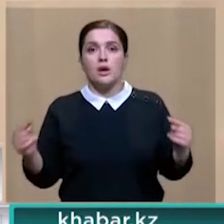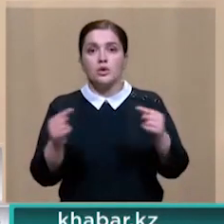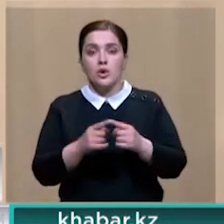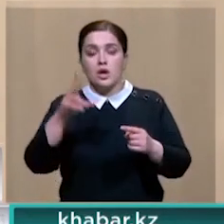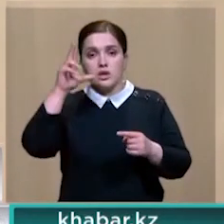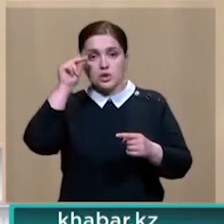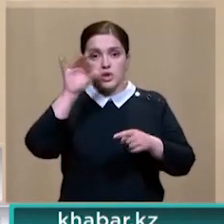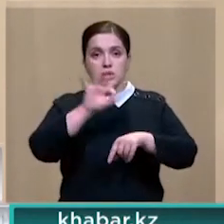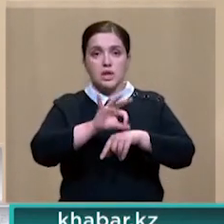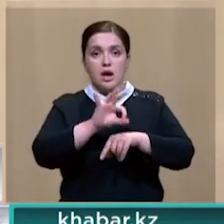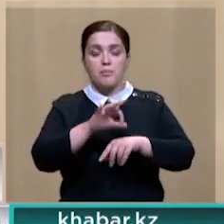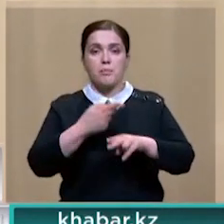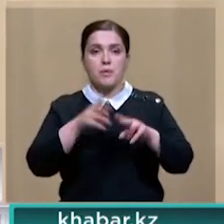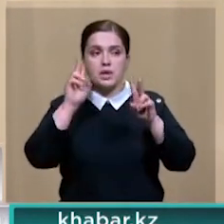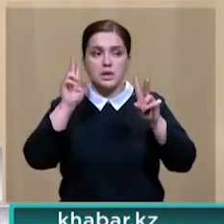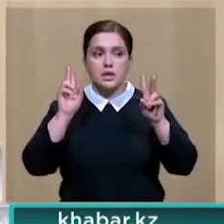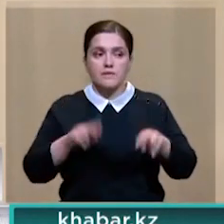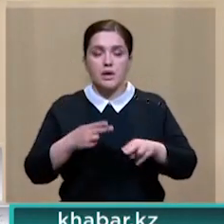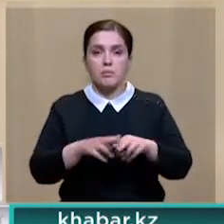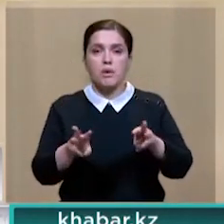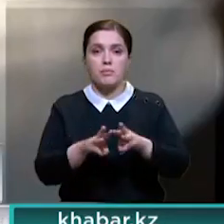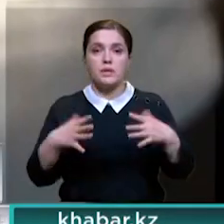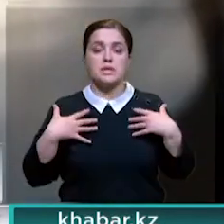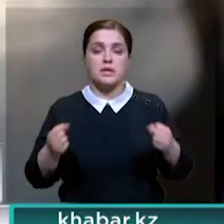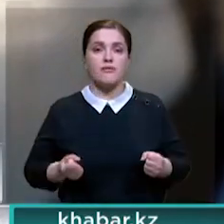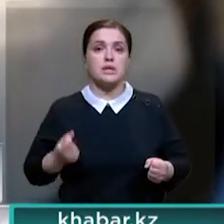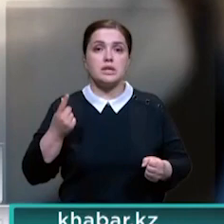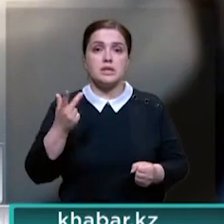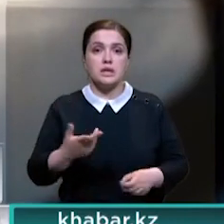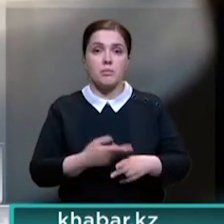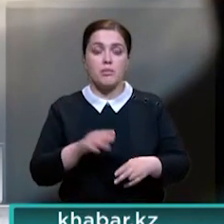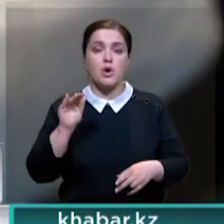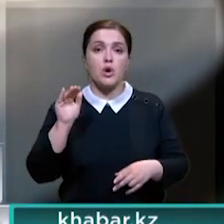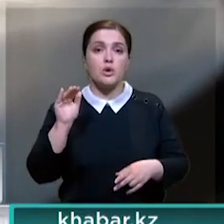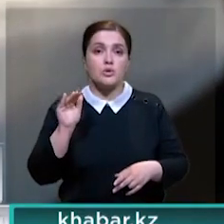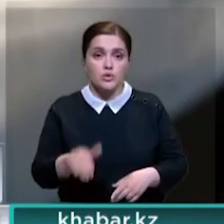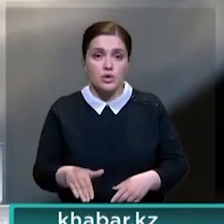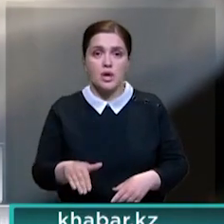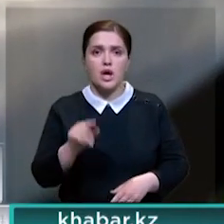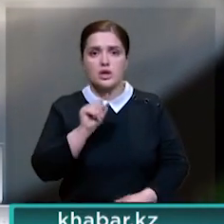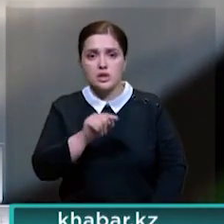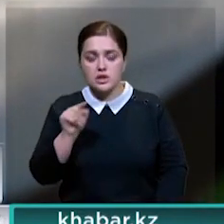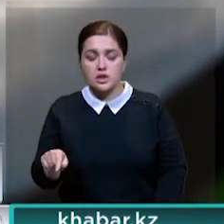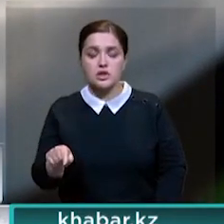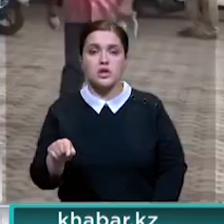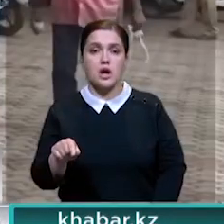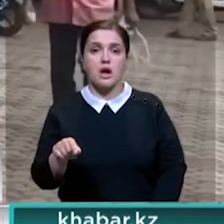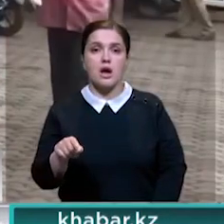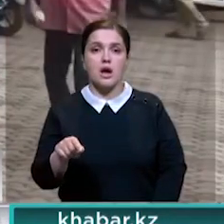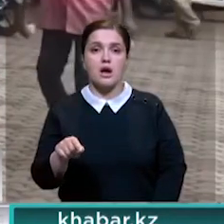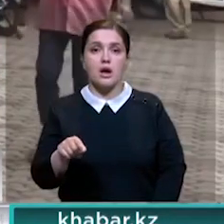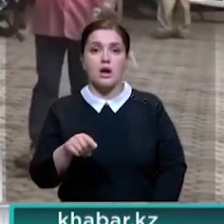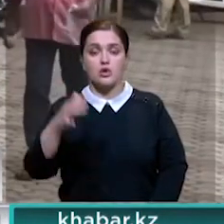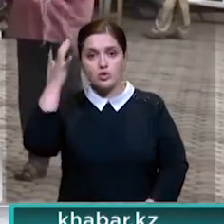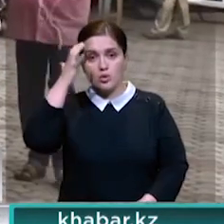мукор микозом винде неизвестно минздрав заявляет о нескольких сотнях правозащитники от тысячах вслед за штатами где черная